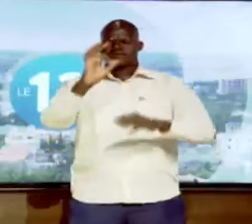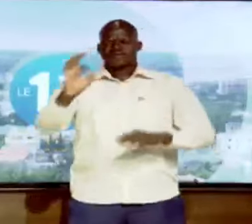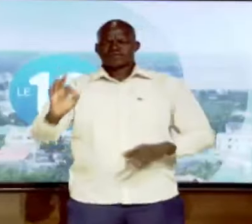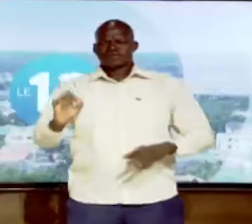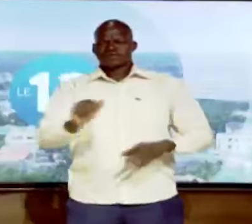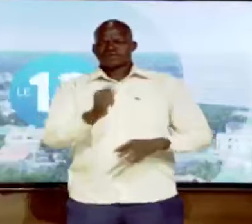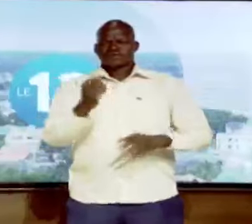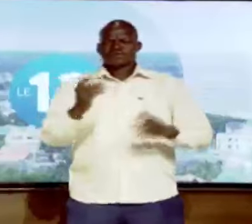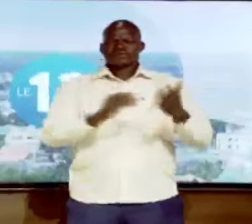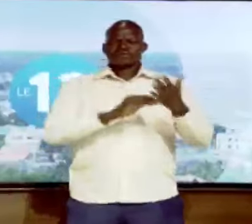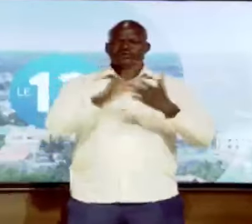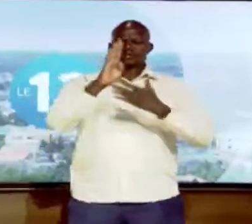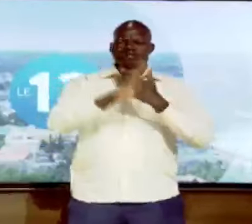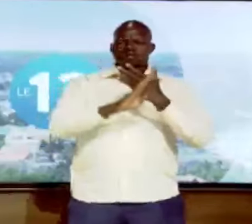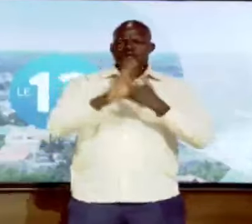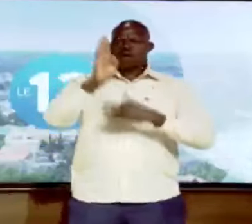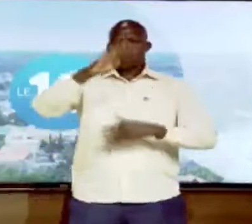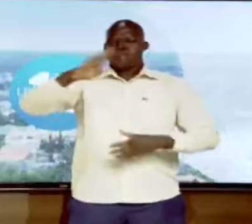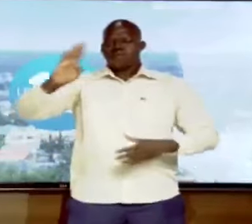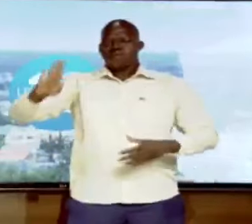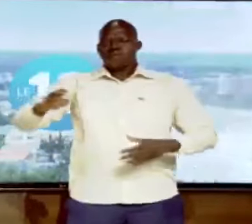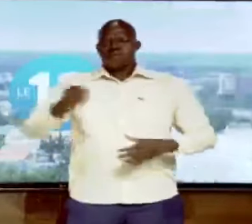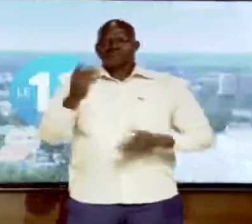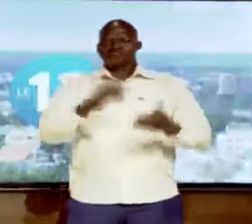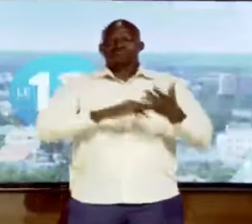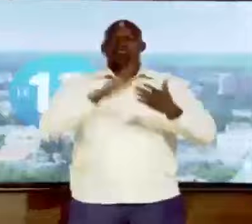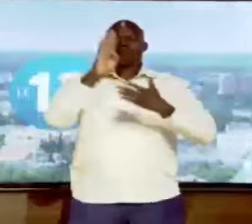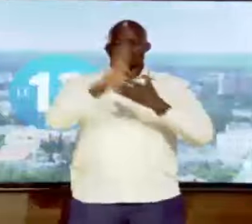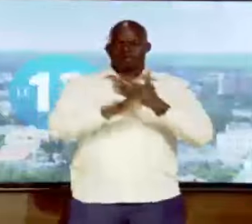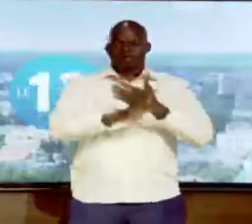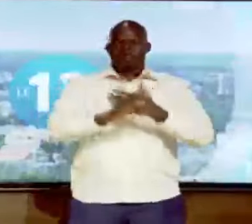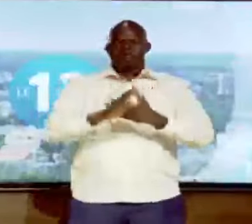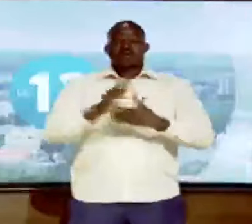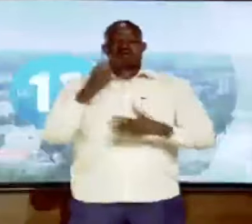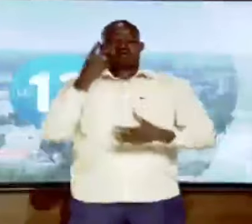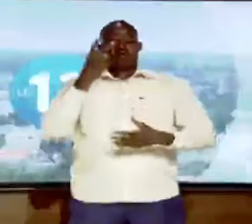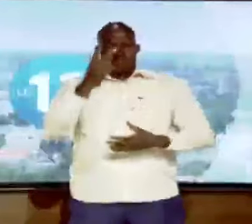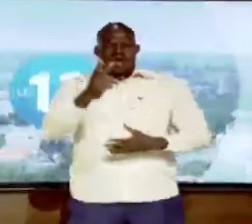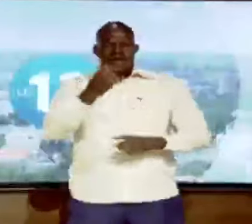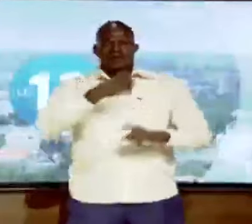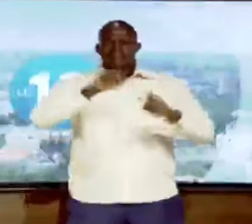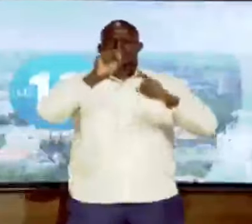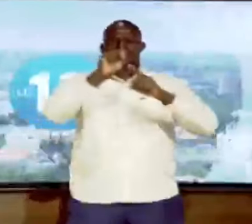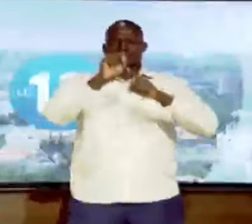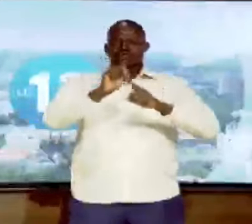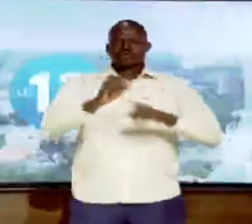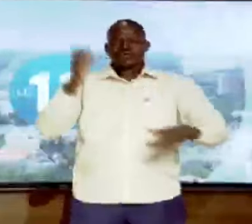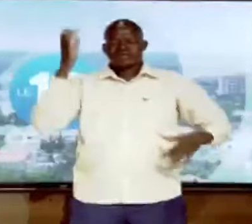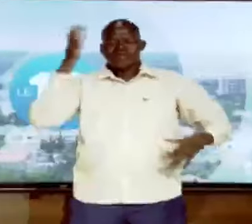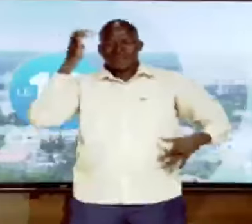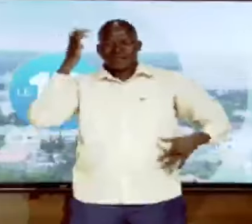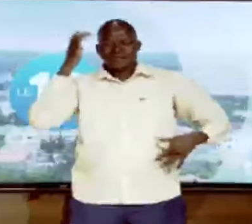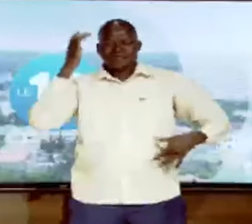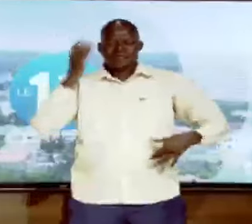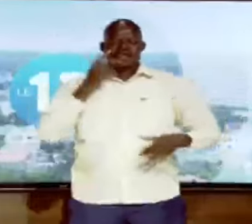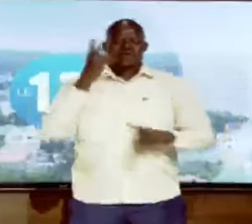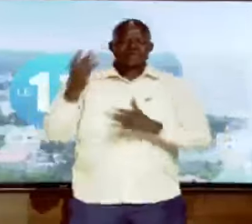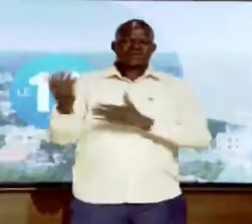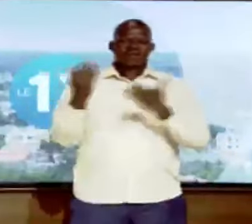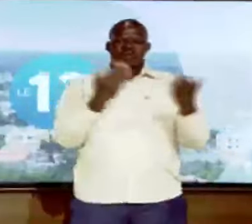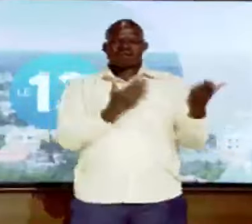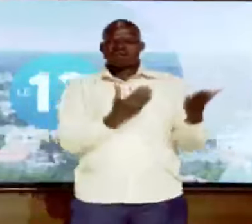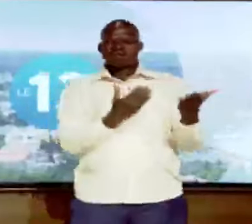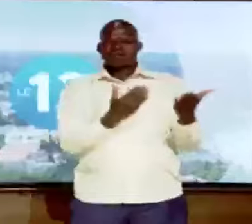Centre mirage de Bobé du lasso le 12 novembre dernier pour s'impréger de la situation de cette épidémie de Ding en vue d'apporter